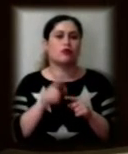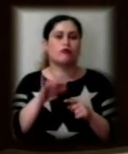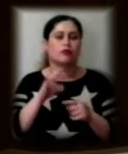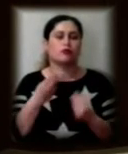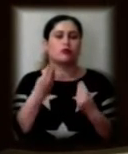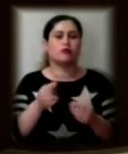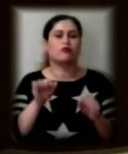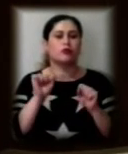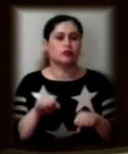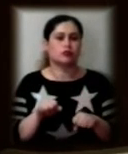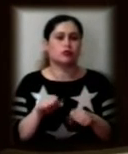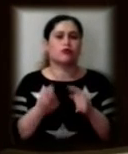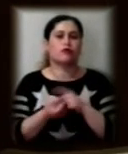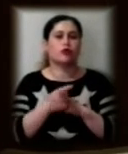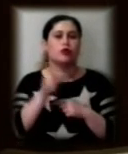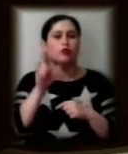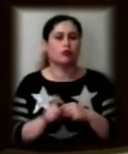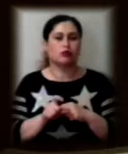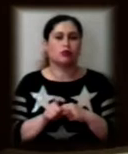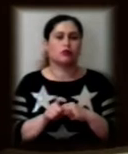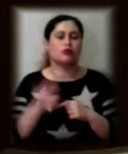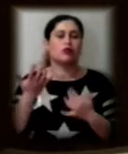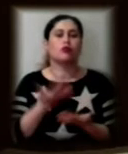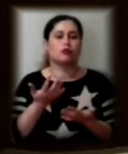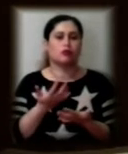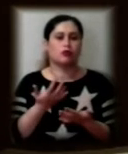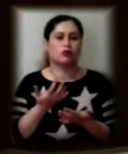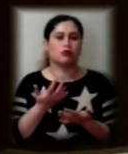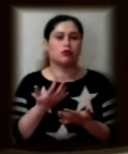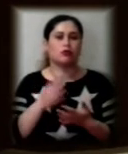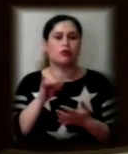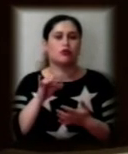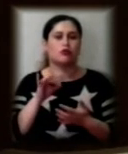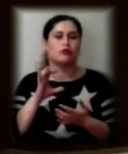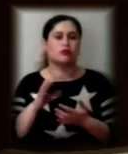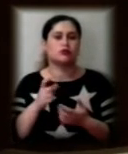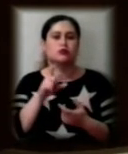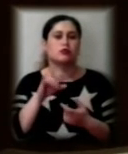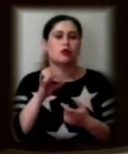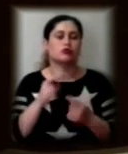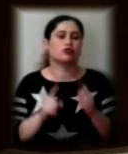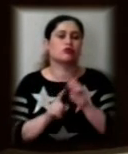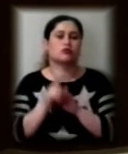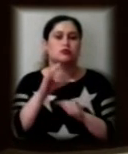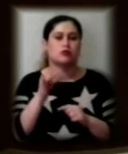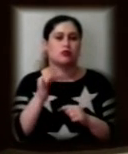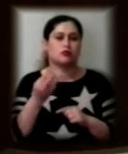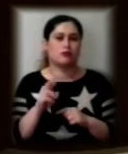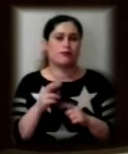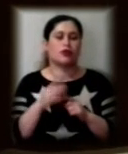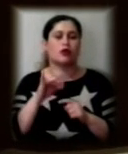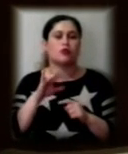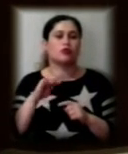можливість виявити людей, у яких коронавірус знаходиться в початковій стадії. Імуноглобулін G –